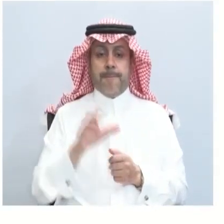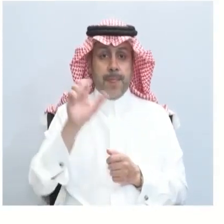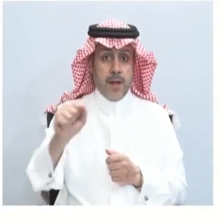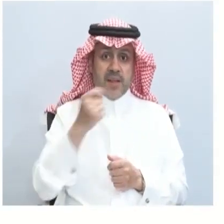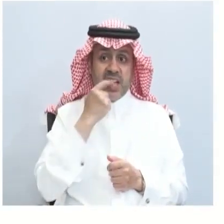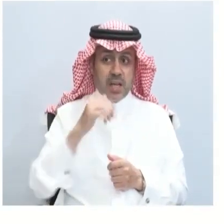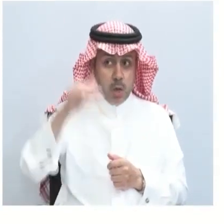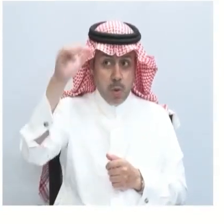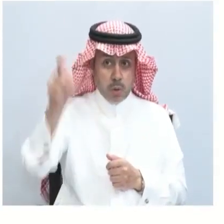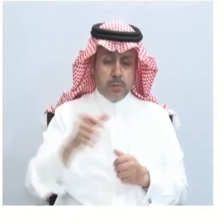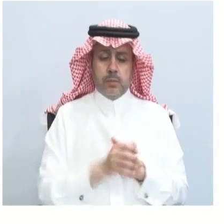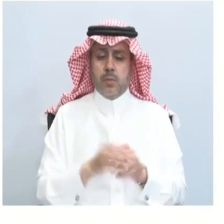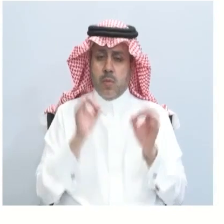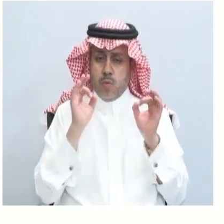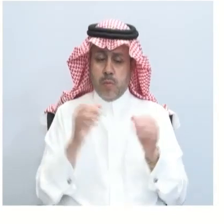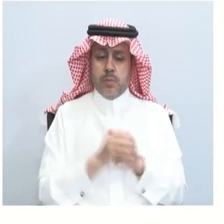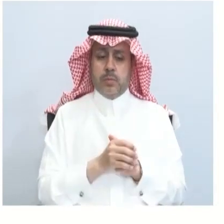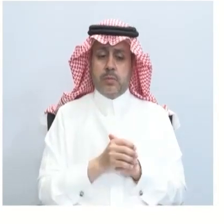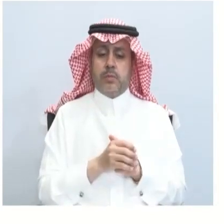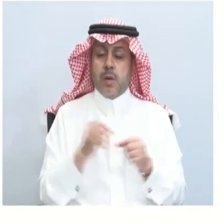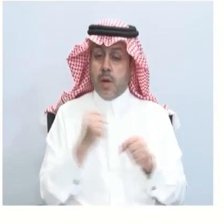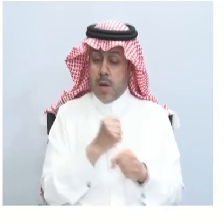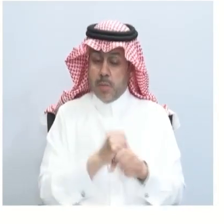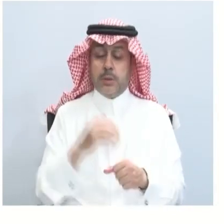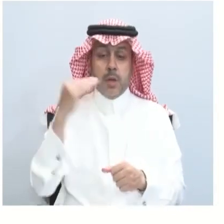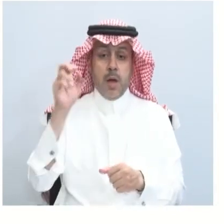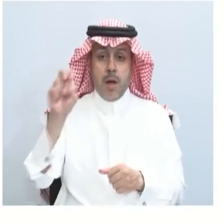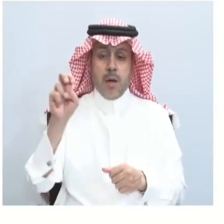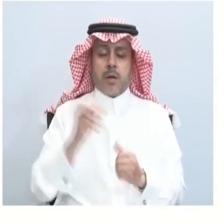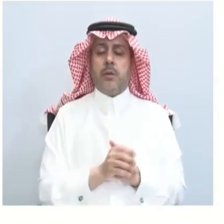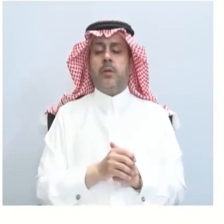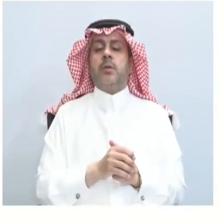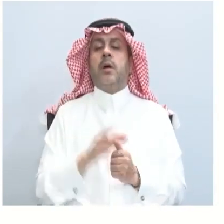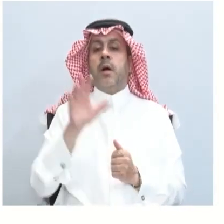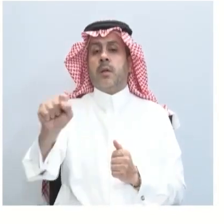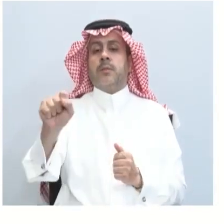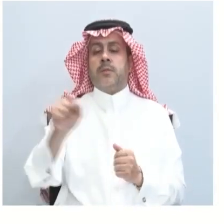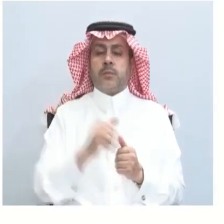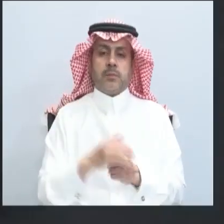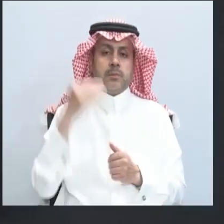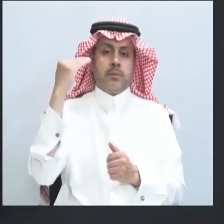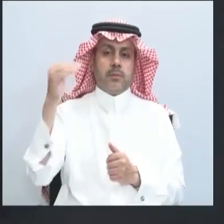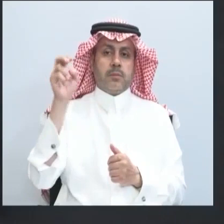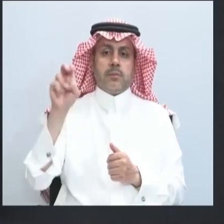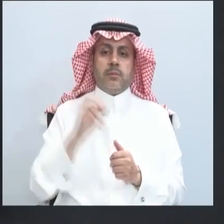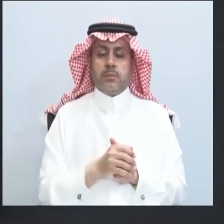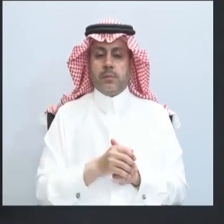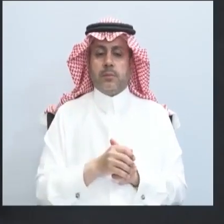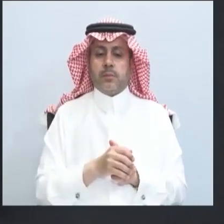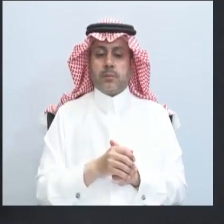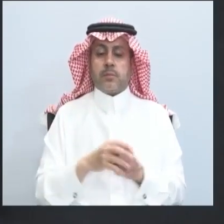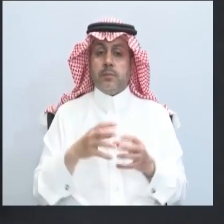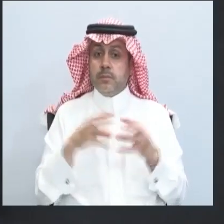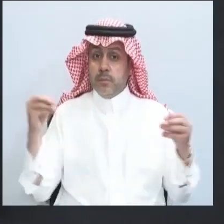فالكبير يحتاج الى اقامه الحق له وكلمه حق لو توحي